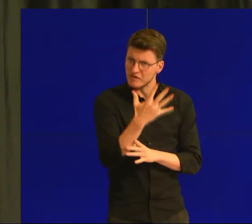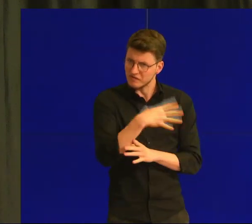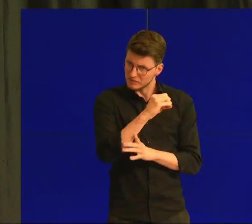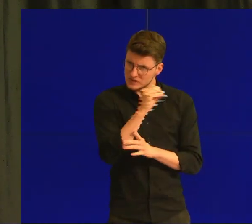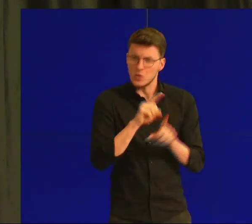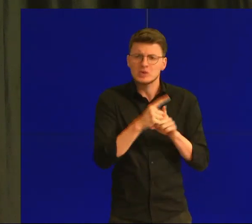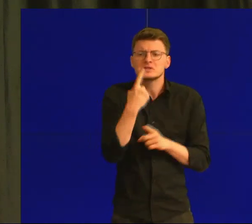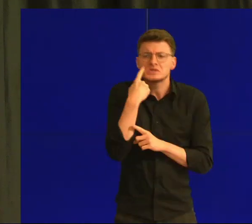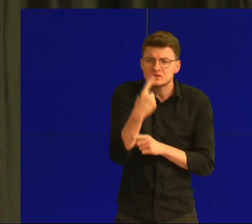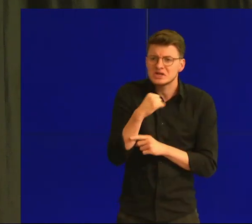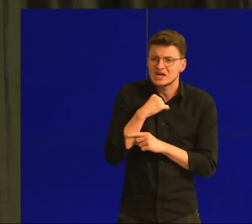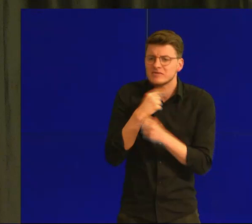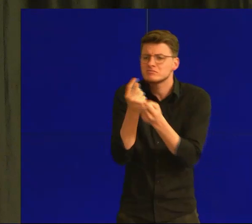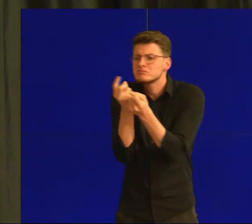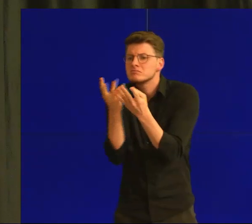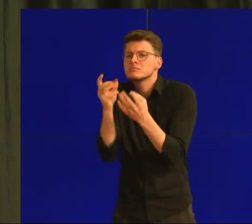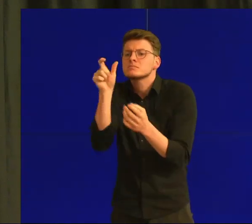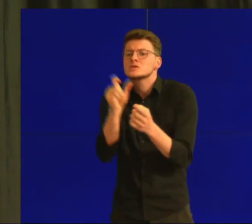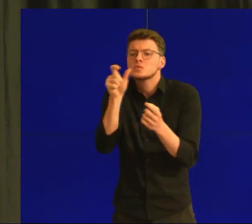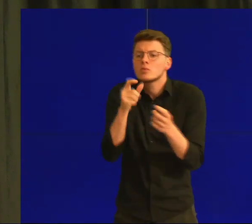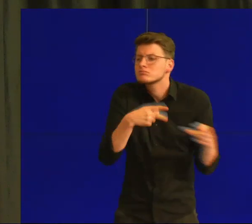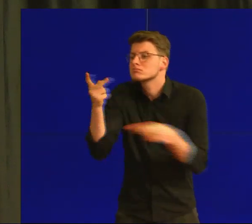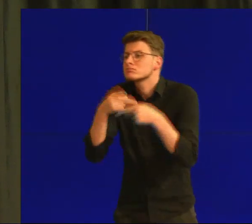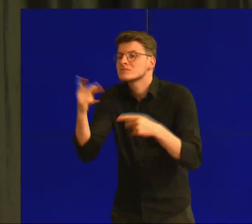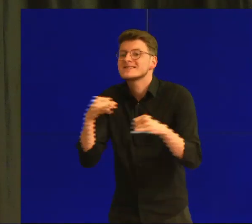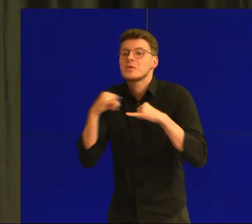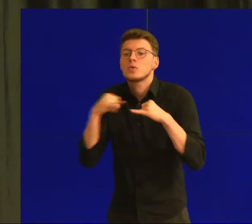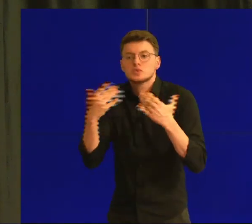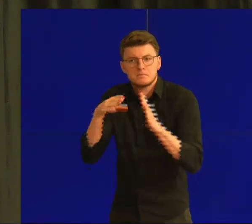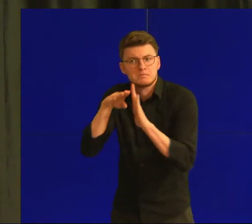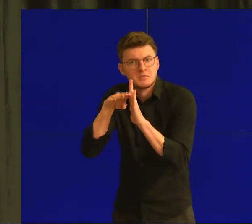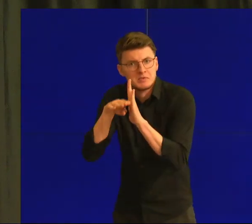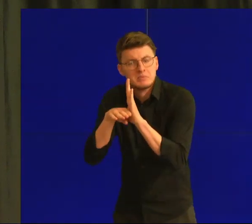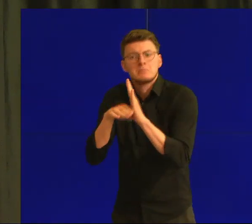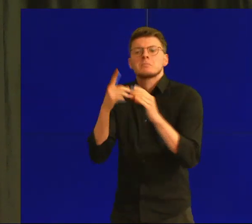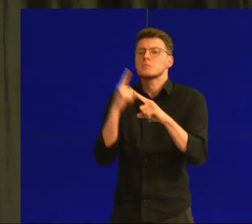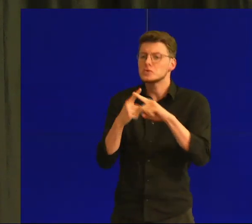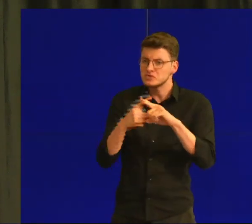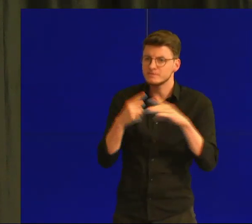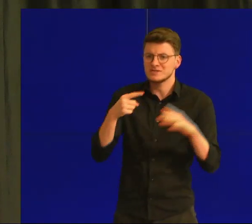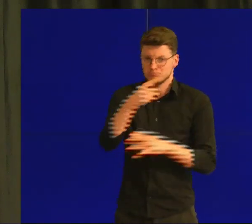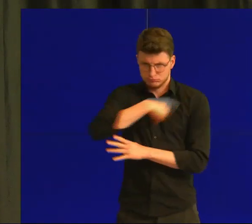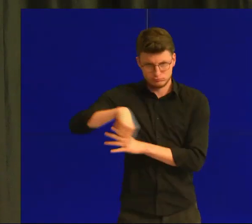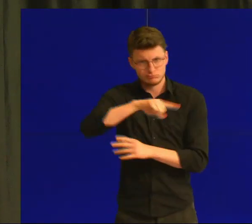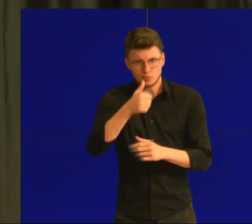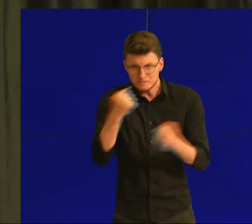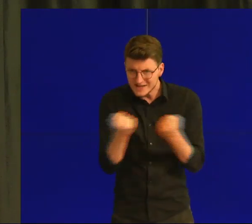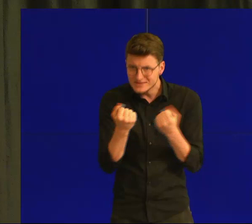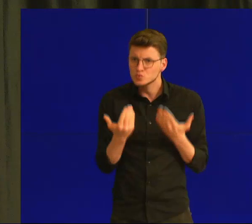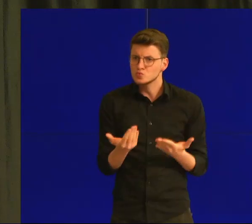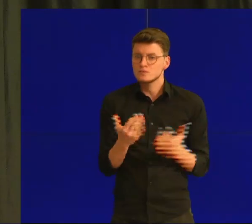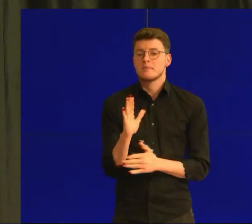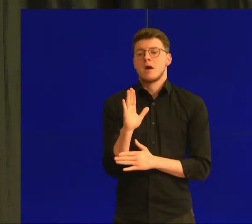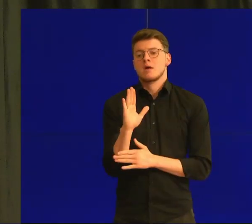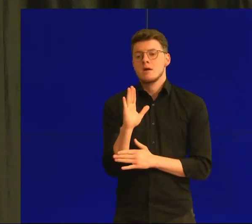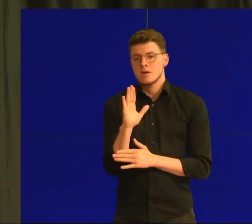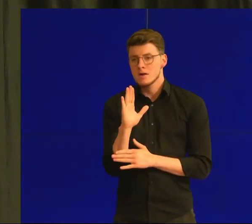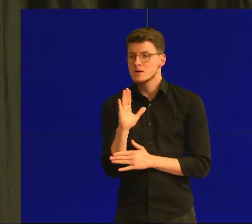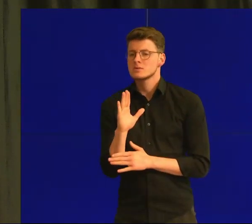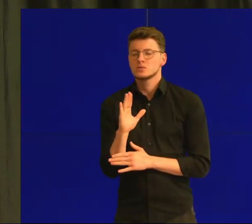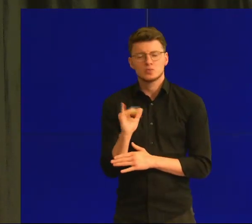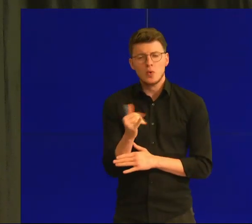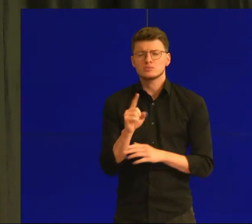fenêtre en temps ignacio fnams 11e et un drop de goode avec mahmoud abbas jeudi soir un moule que si tu